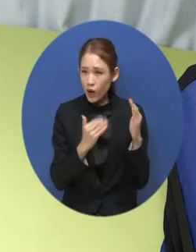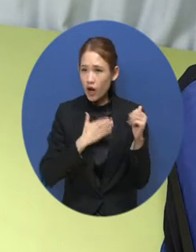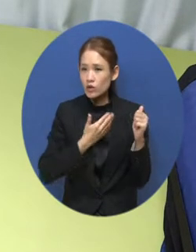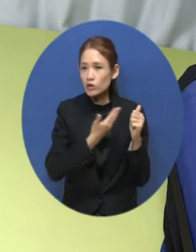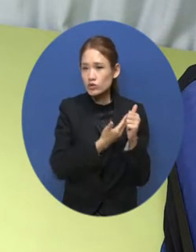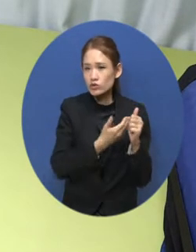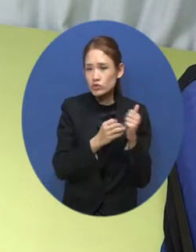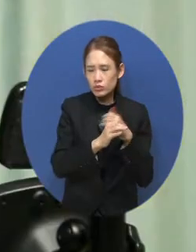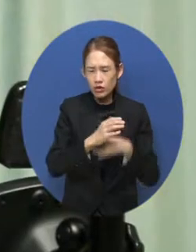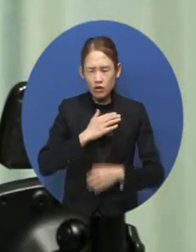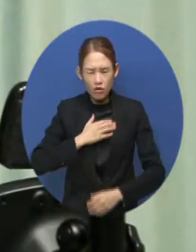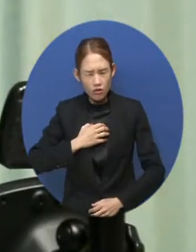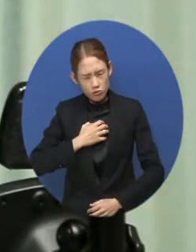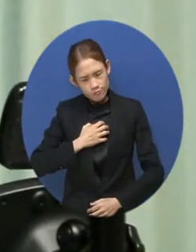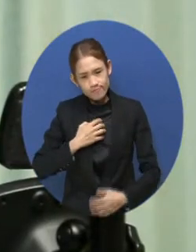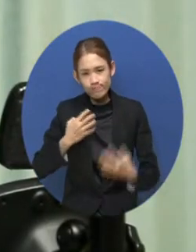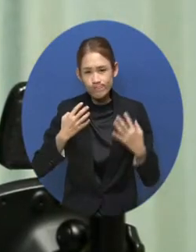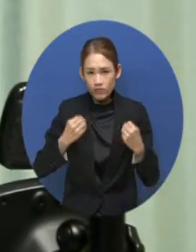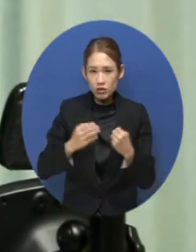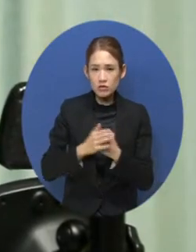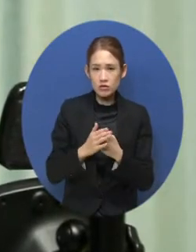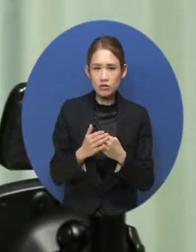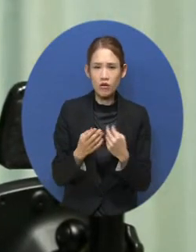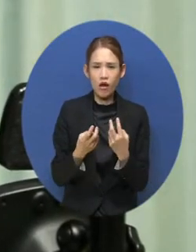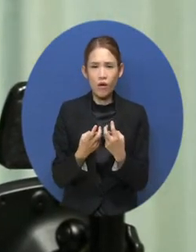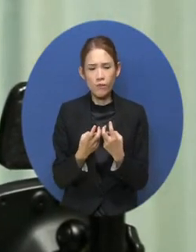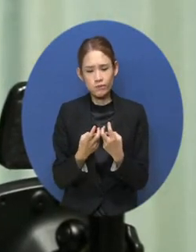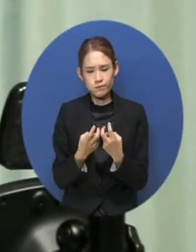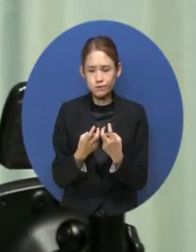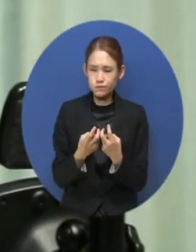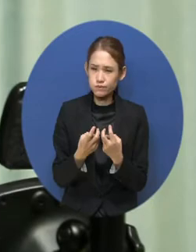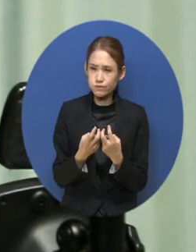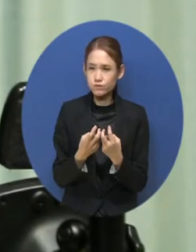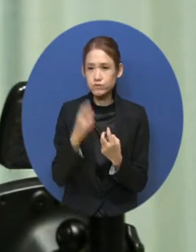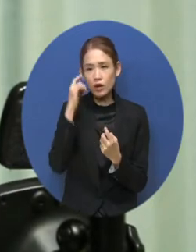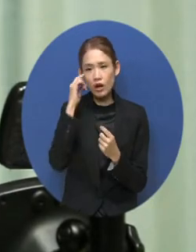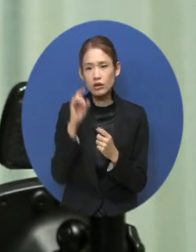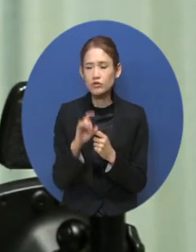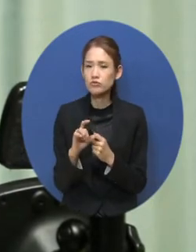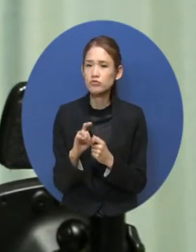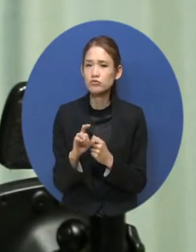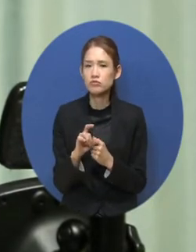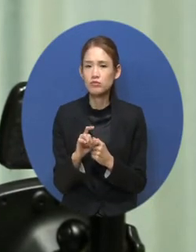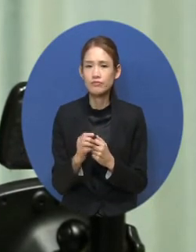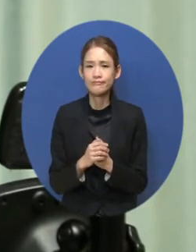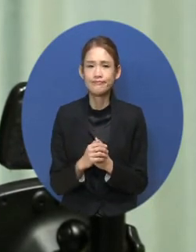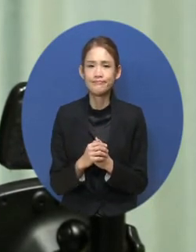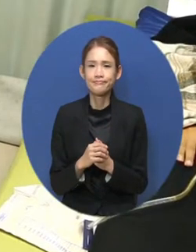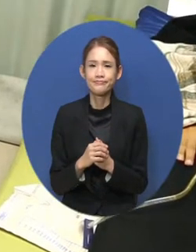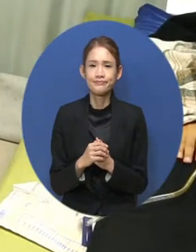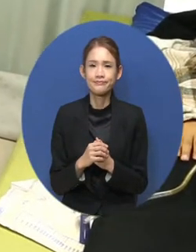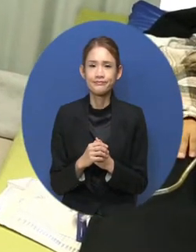걱정이 많은 걸 아니까 이거 어떻게 하지? 또 가족들 생각이 눈앞에서 이렇게 나왔더라고요.